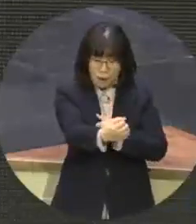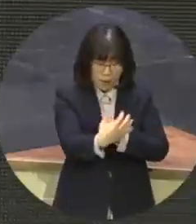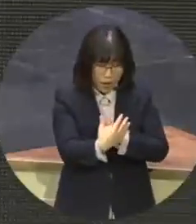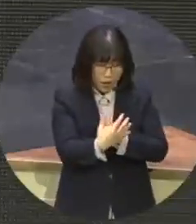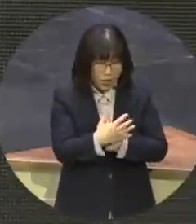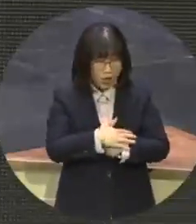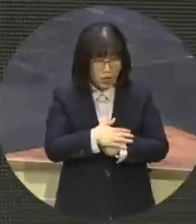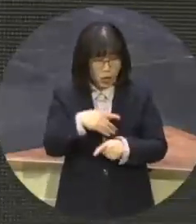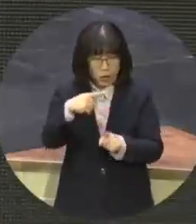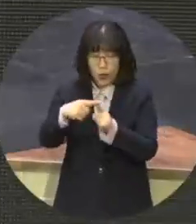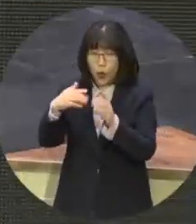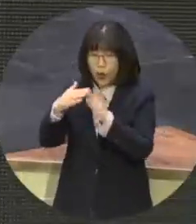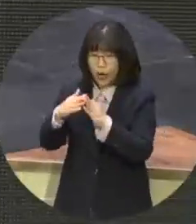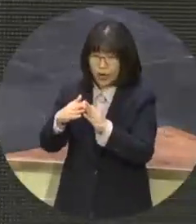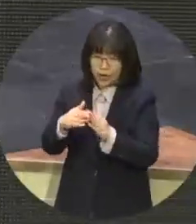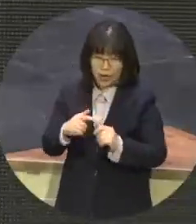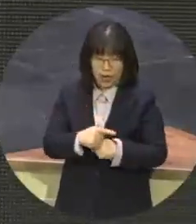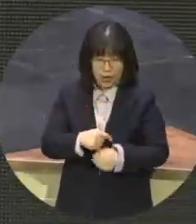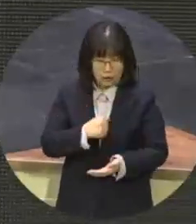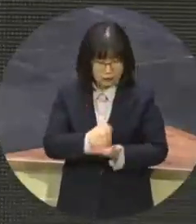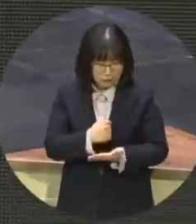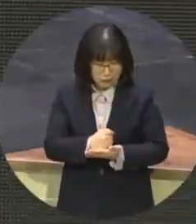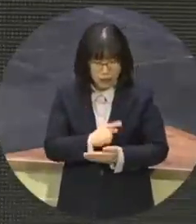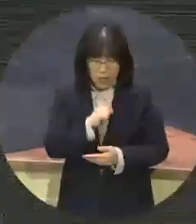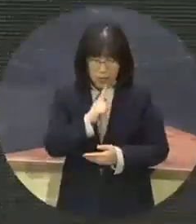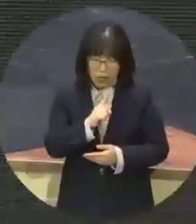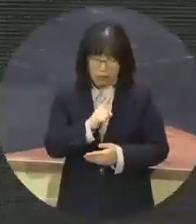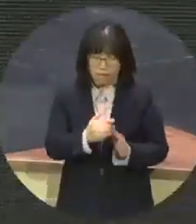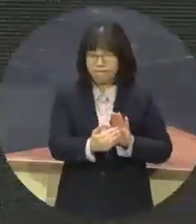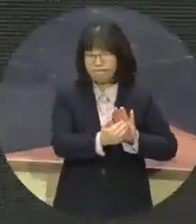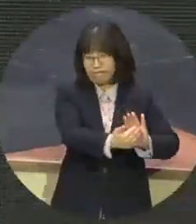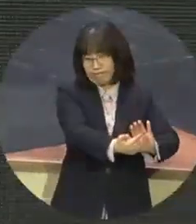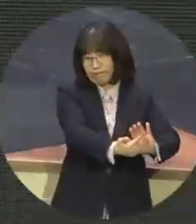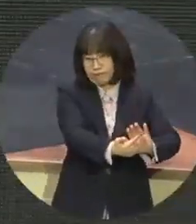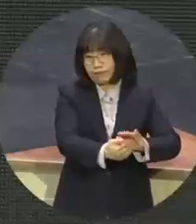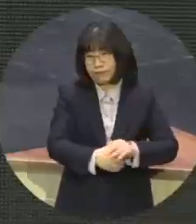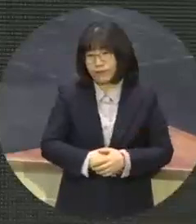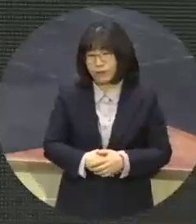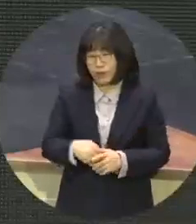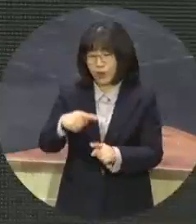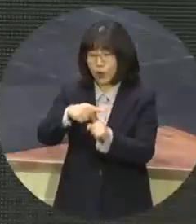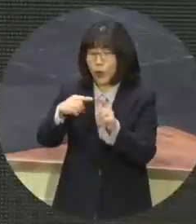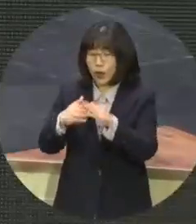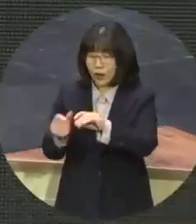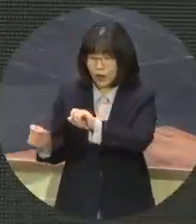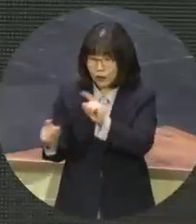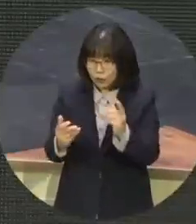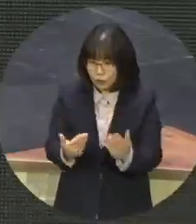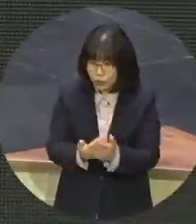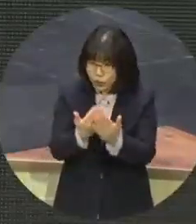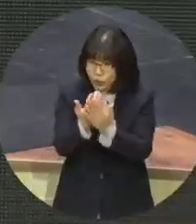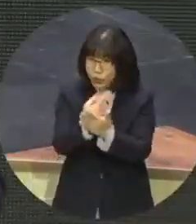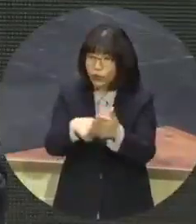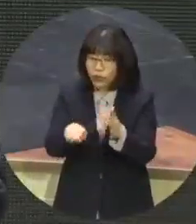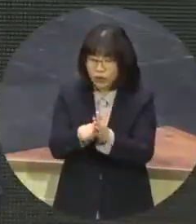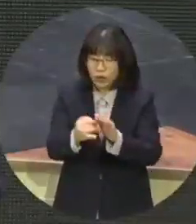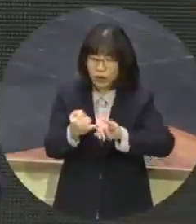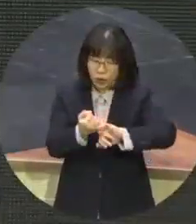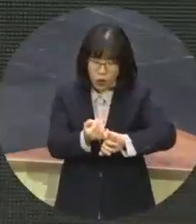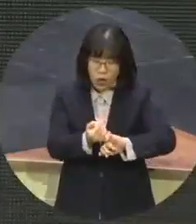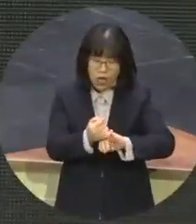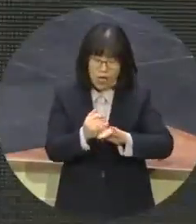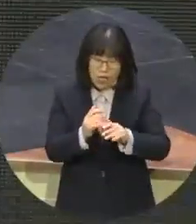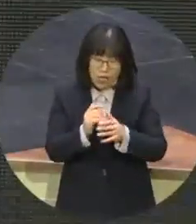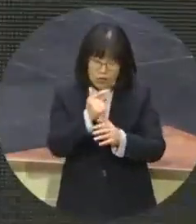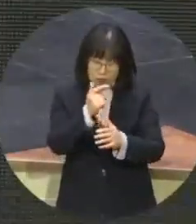이거는 교회 유기 되겠냐 안 되겠냐? 교회의 부흥에 유익이 되었냐 이걸 생각해야지. 아 친한